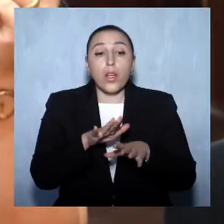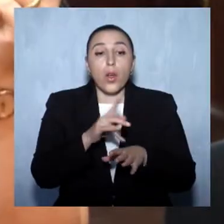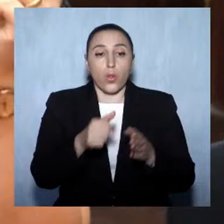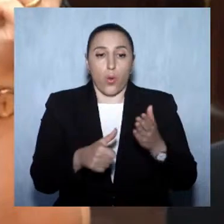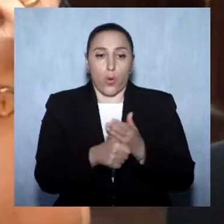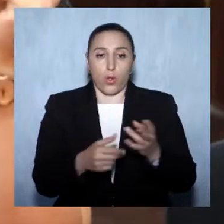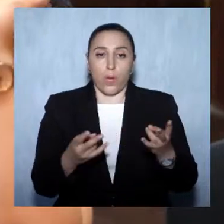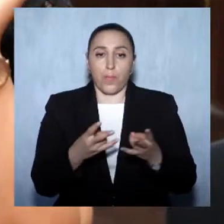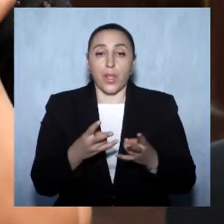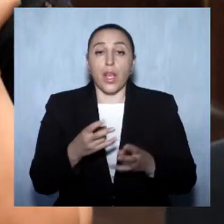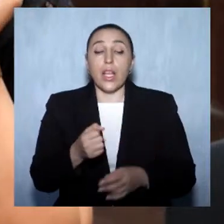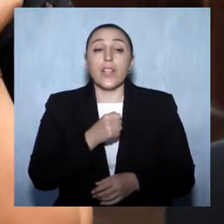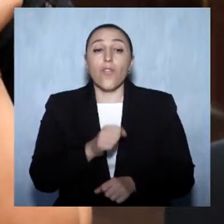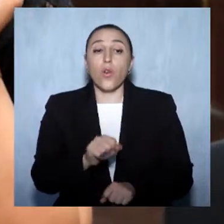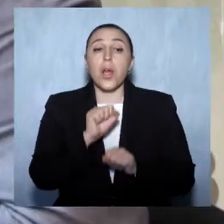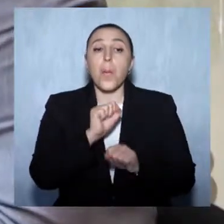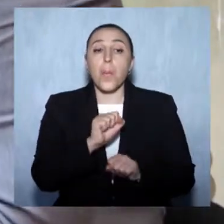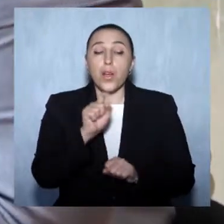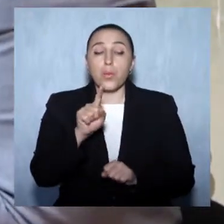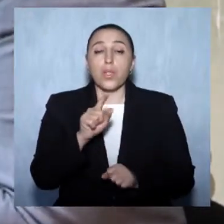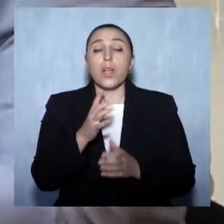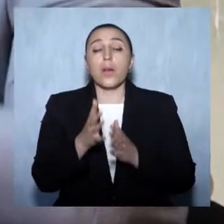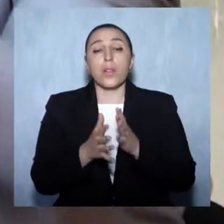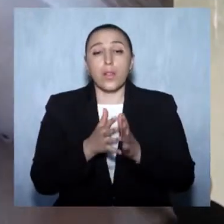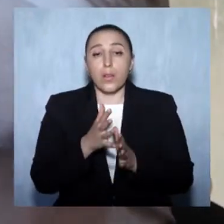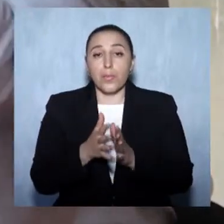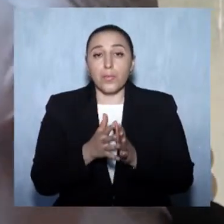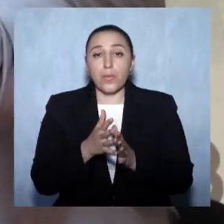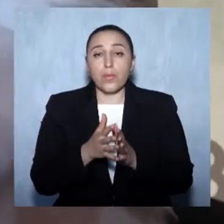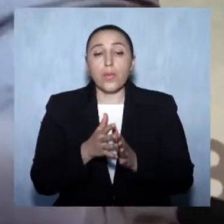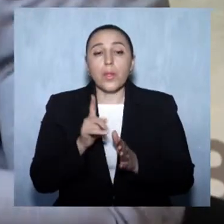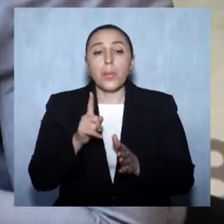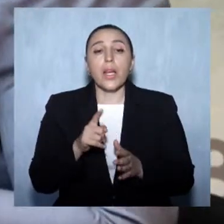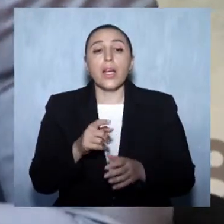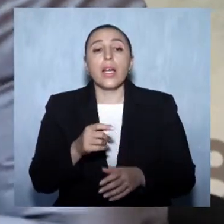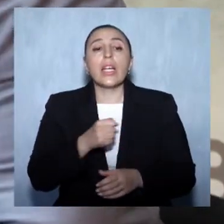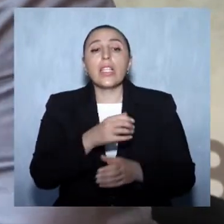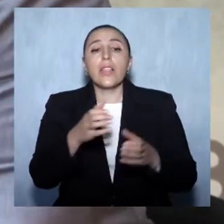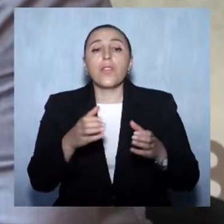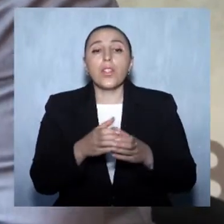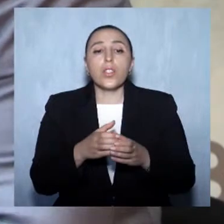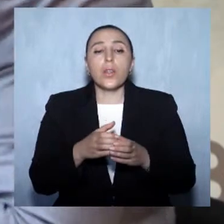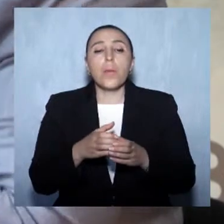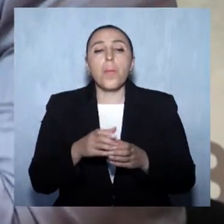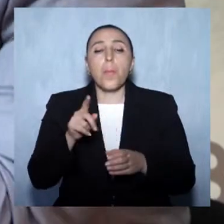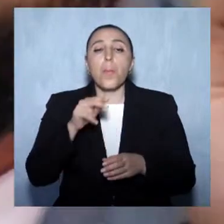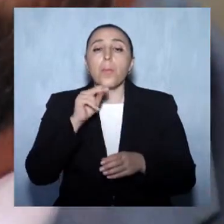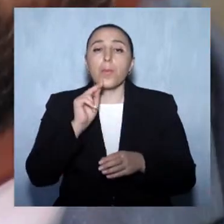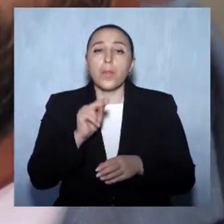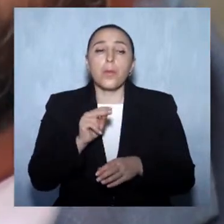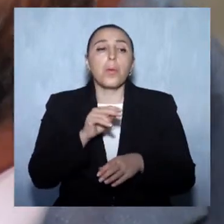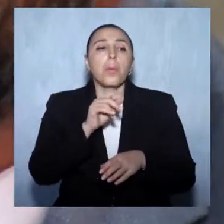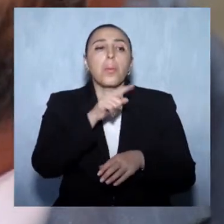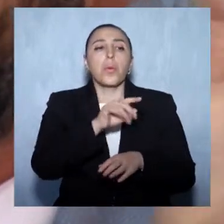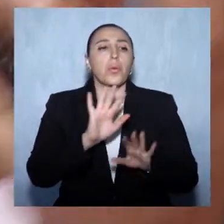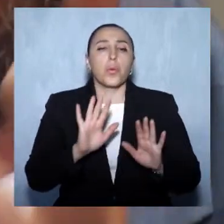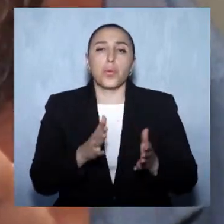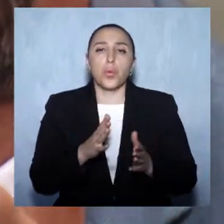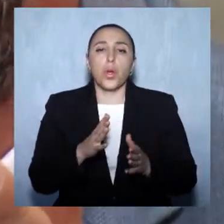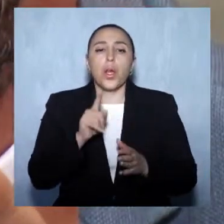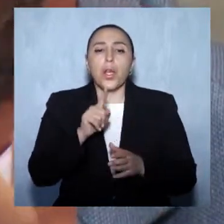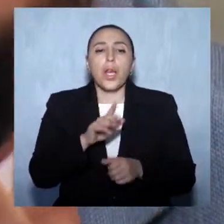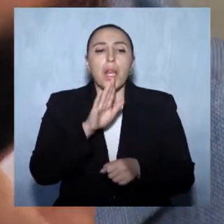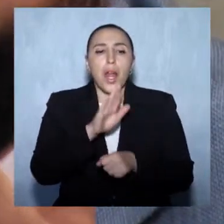լինեին։ Զինվորականի պաշտպանը պնդում է, իր տվյալներով այս գործով միայն դիվիզիոնի շտաբի պետն է մեղադրվում, այնինչ ինչպես է ստացվել, որ հրամանները